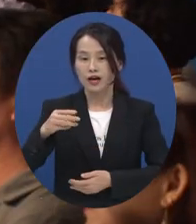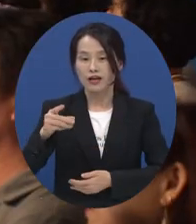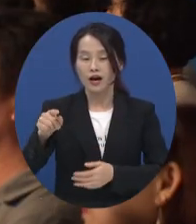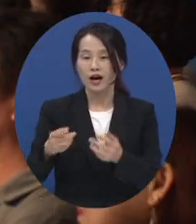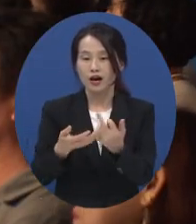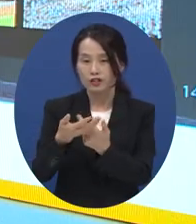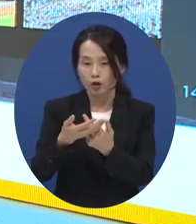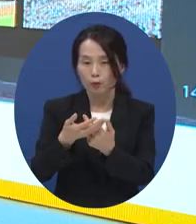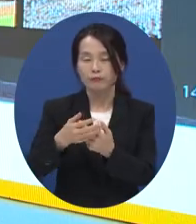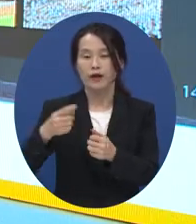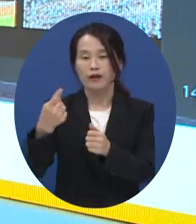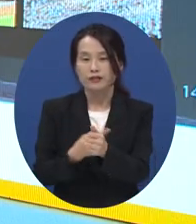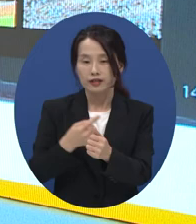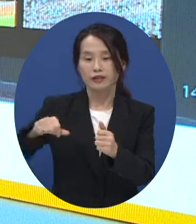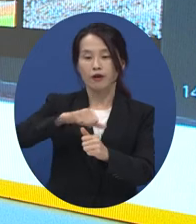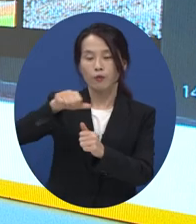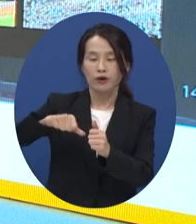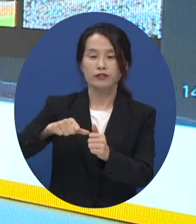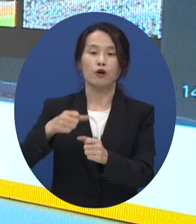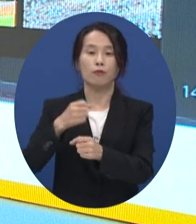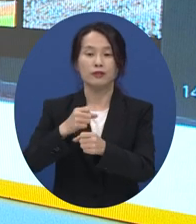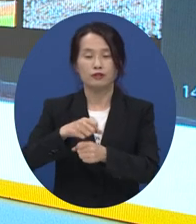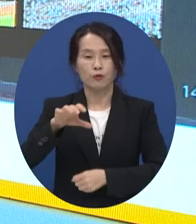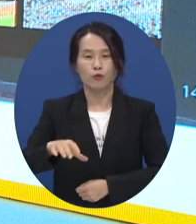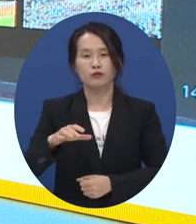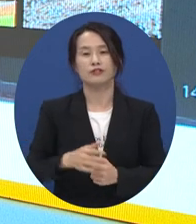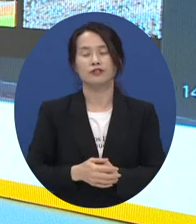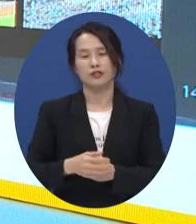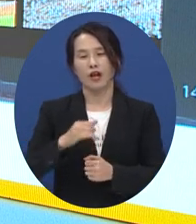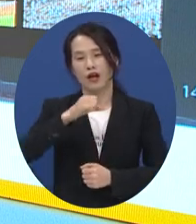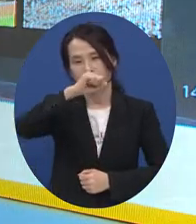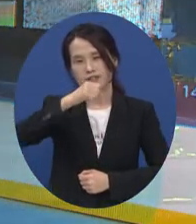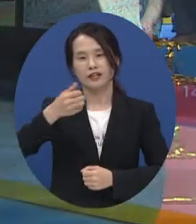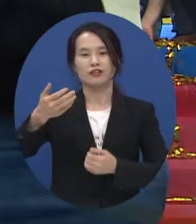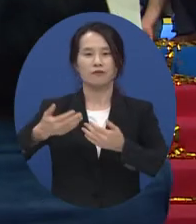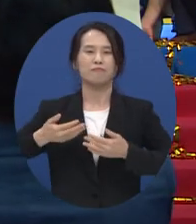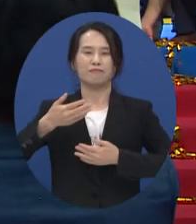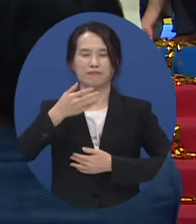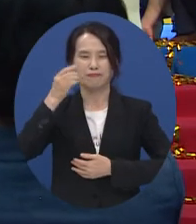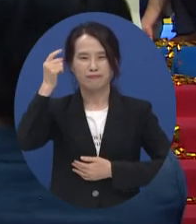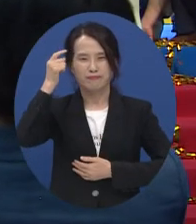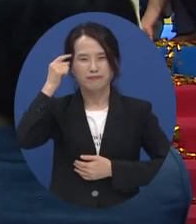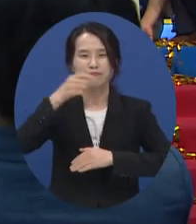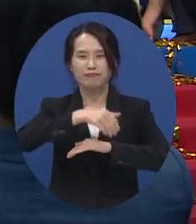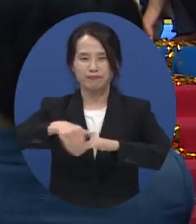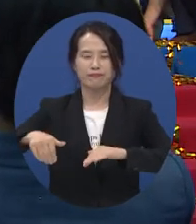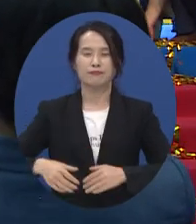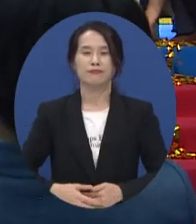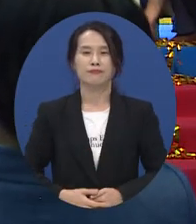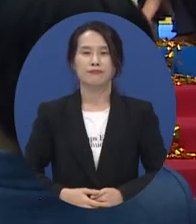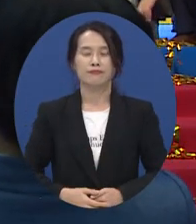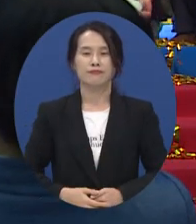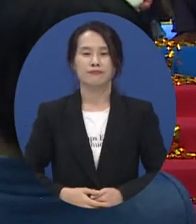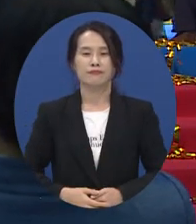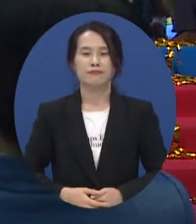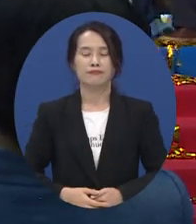조성 사업이 각 분야 최우수상을 받아 예산을 지원받습니다. 경기 GTV 한선지입니다.